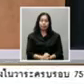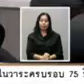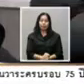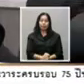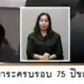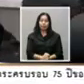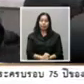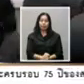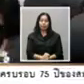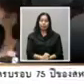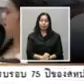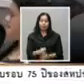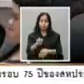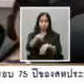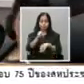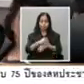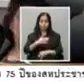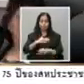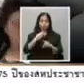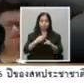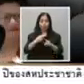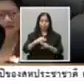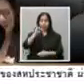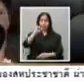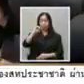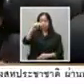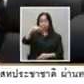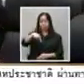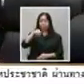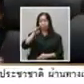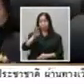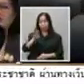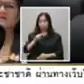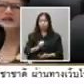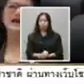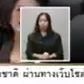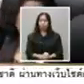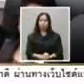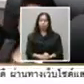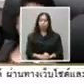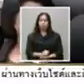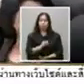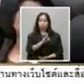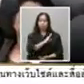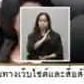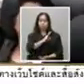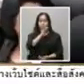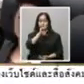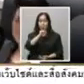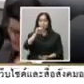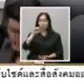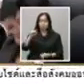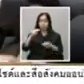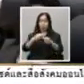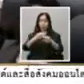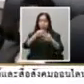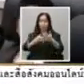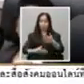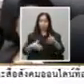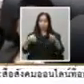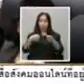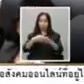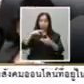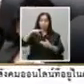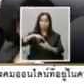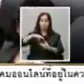ที่เคารพกับผมนายไพบูลย์นิติตะวันสมาชิกสภาผู้แทนราษฎรแบบบัญชีรายชื่อพรรคพลังประช